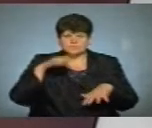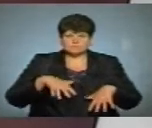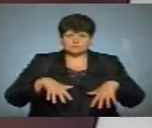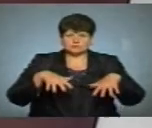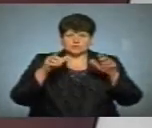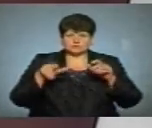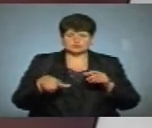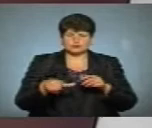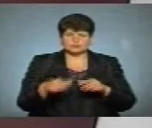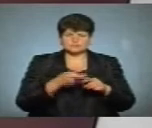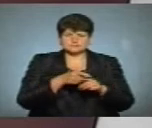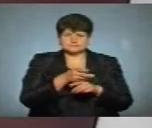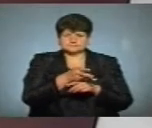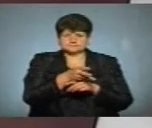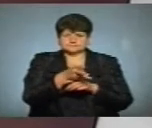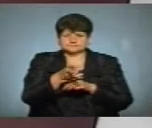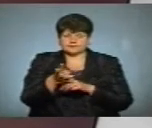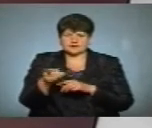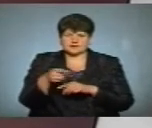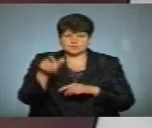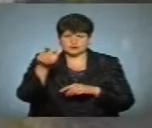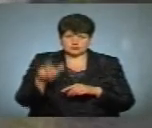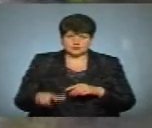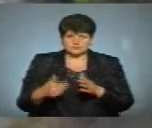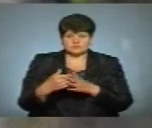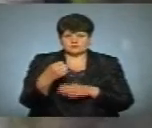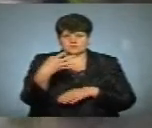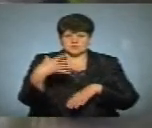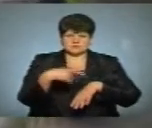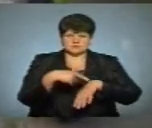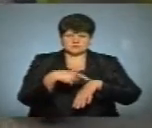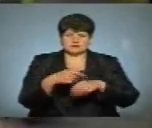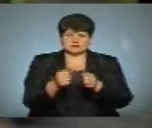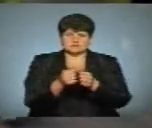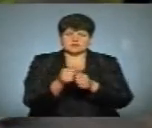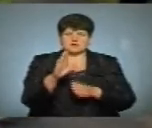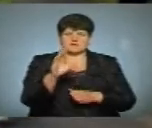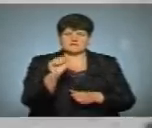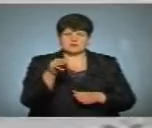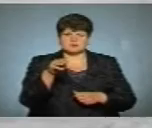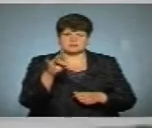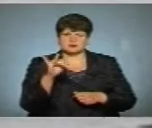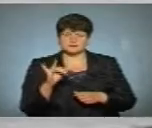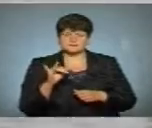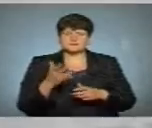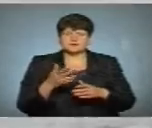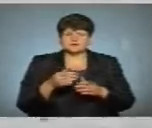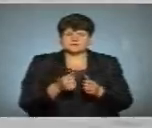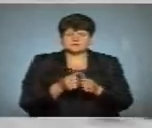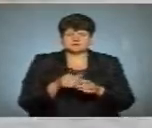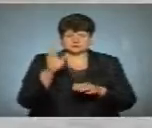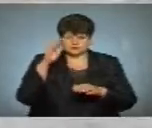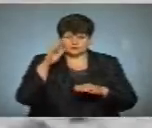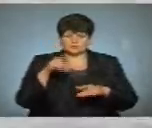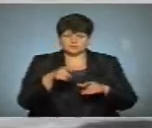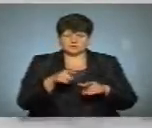кадри відзняв тернополянин Роман Клімчук близько 15-ї години поблизу Ватри. Каже, через воду близько години